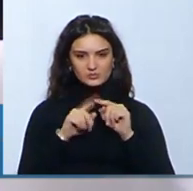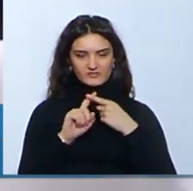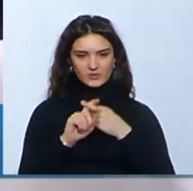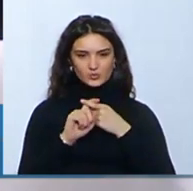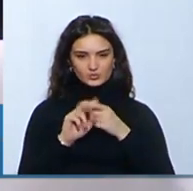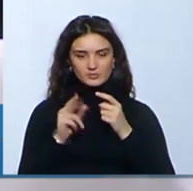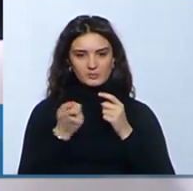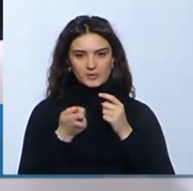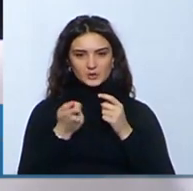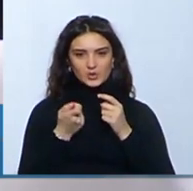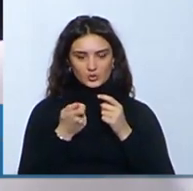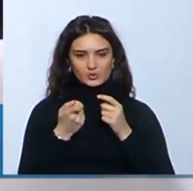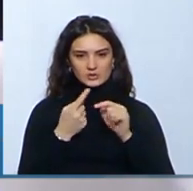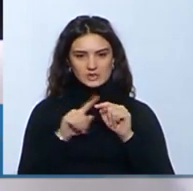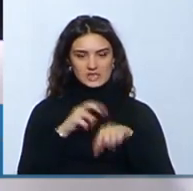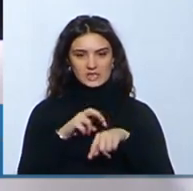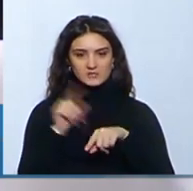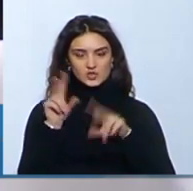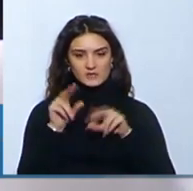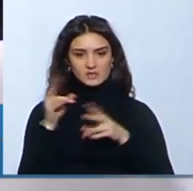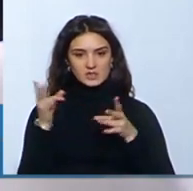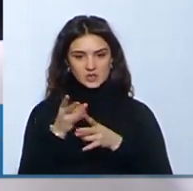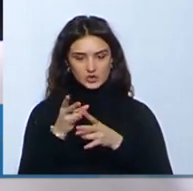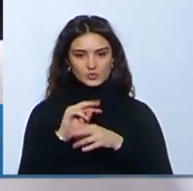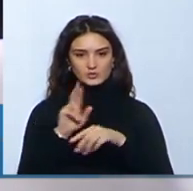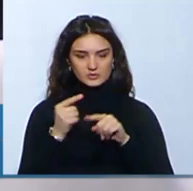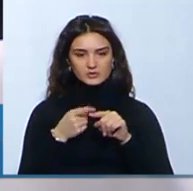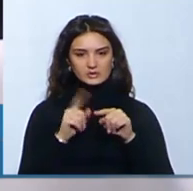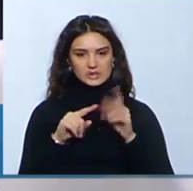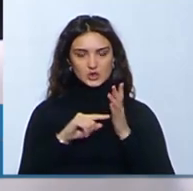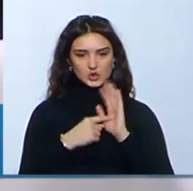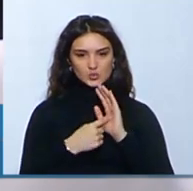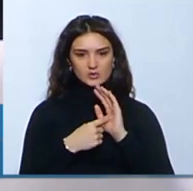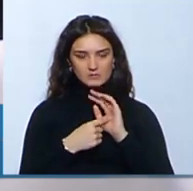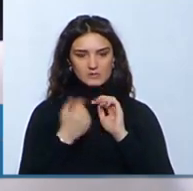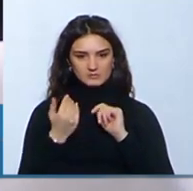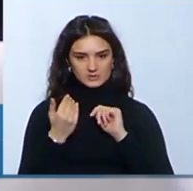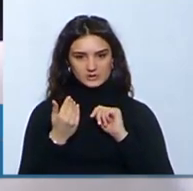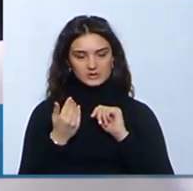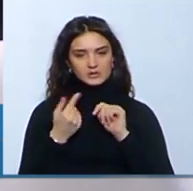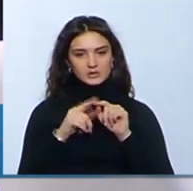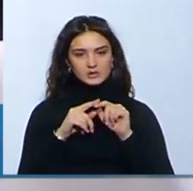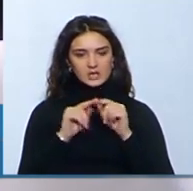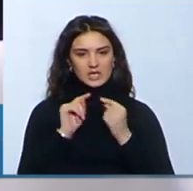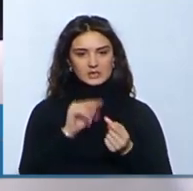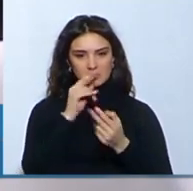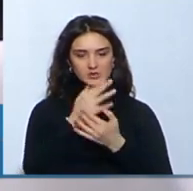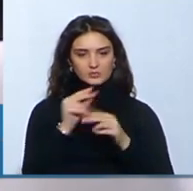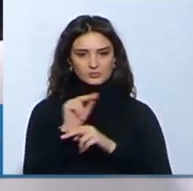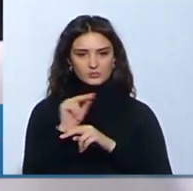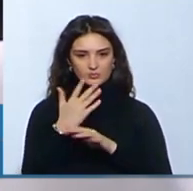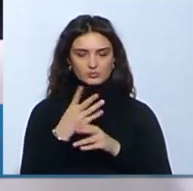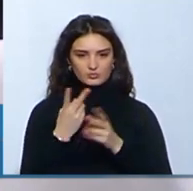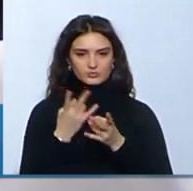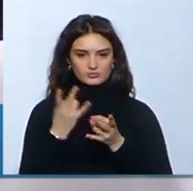ვირუსოლოგიური, ასევე ბაქტერიოლოგიაზე, რასაც ექიმი ჩათვლის, ასე ვთქვათ, საჭიროდ და დანიშნულება, ასე ვთქვათ, მithumetes ანტიბაქტერიული მკურნალობა უკვე